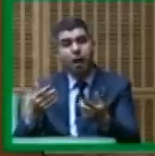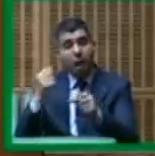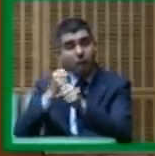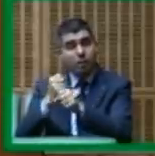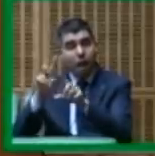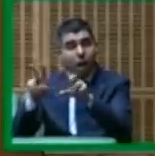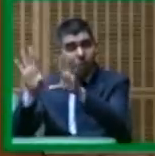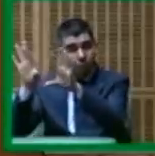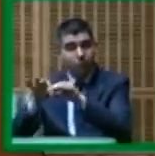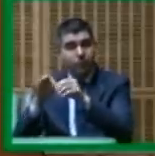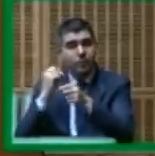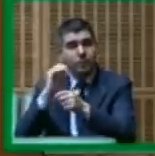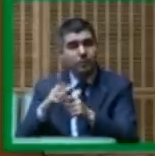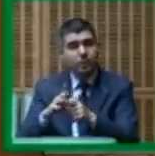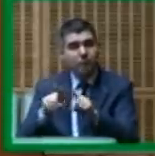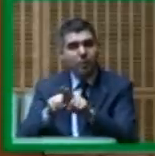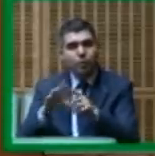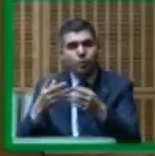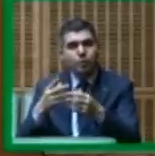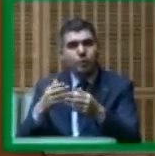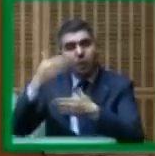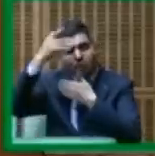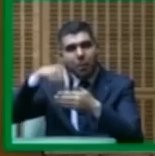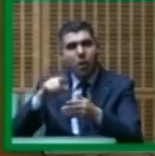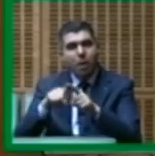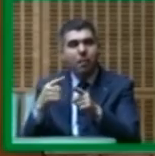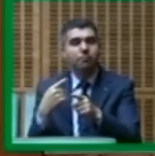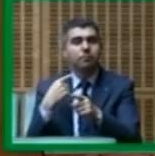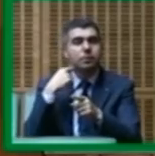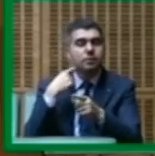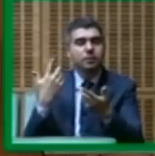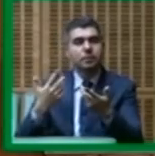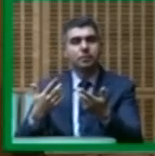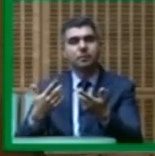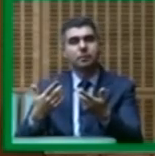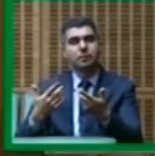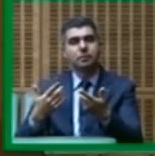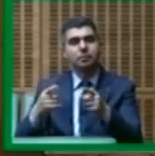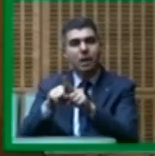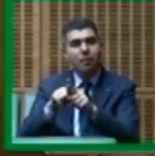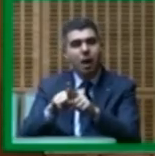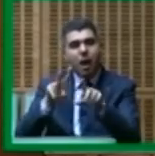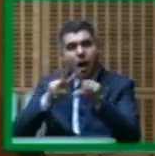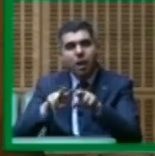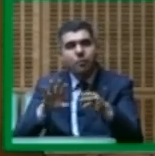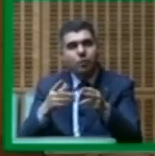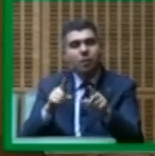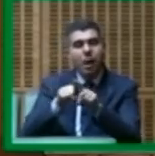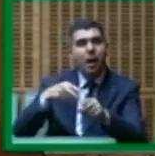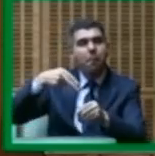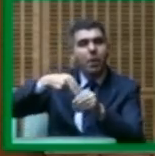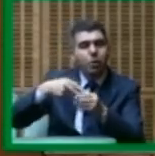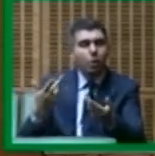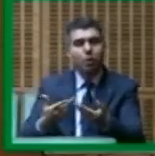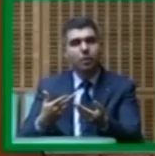لأنه كيعرف بلي الدولة مرهقة ومخنوقة بحبل يمسكه غيرها، يمسكه منتج البترول.